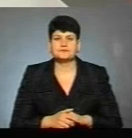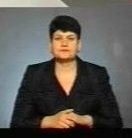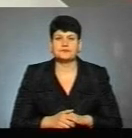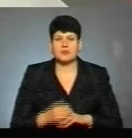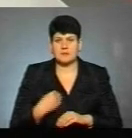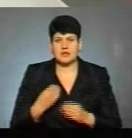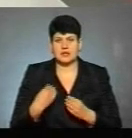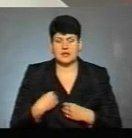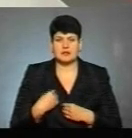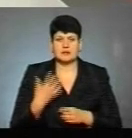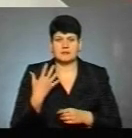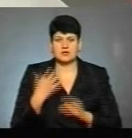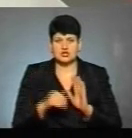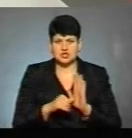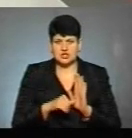То мені дали